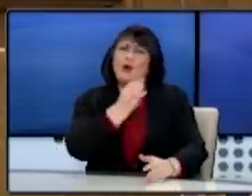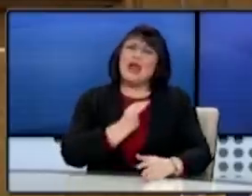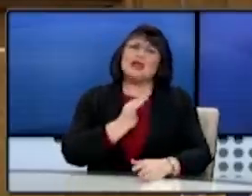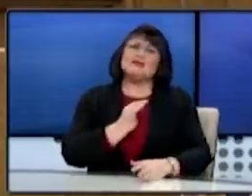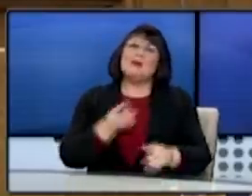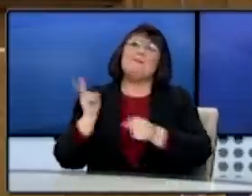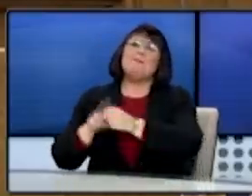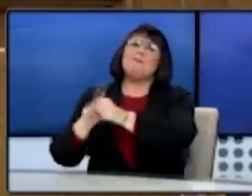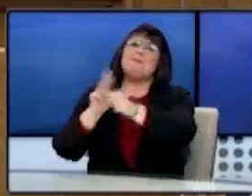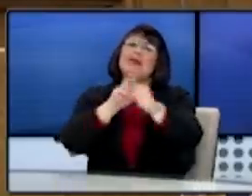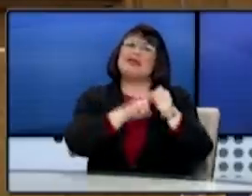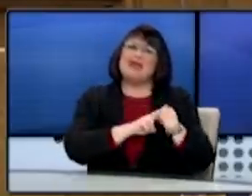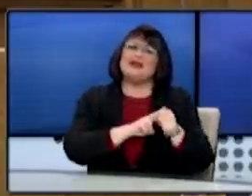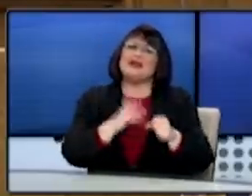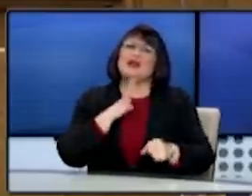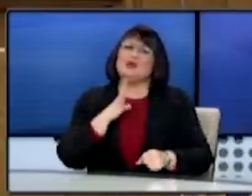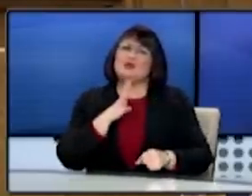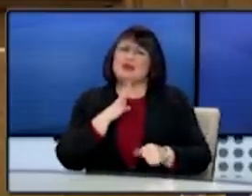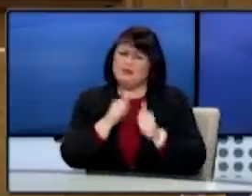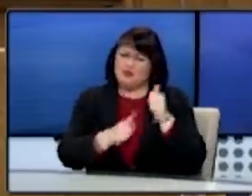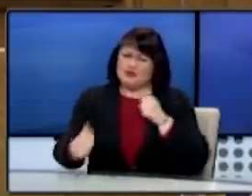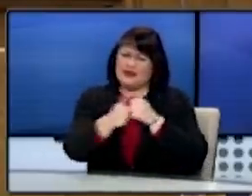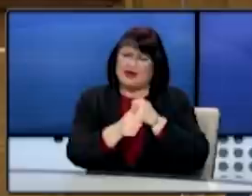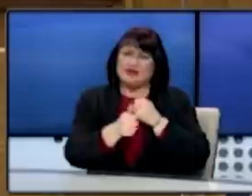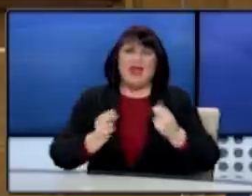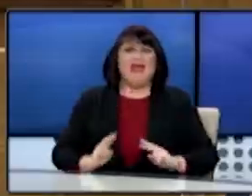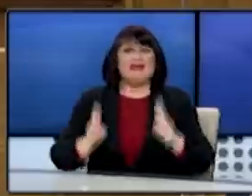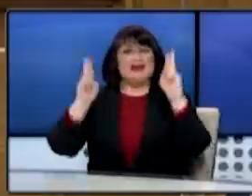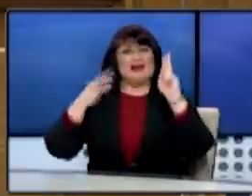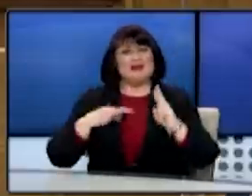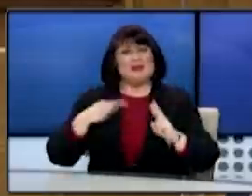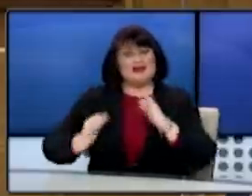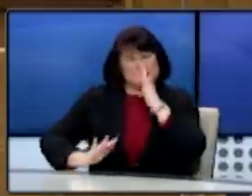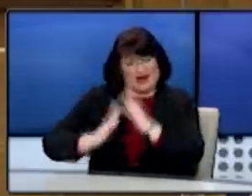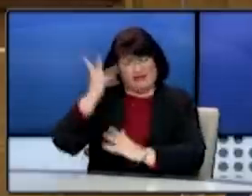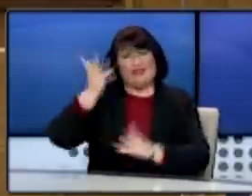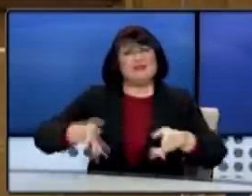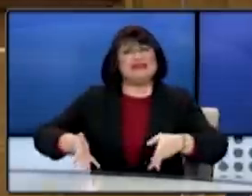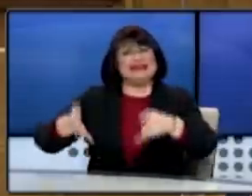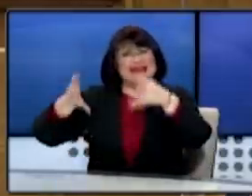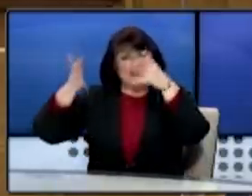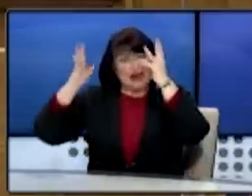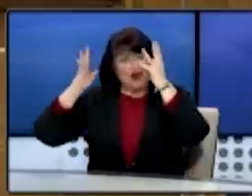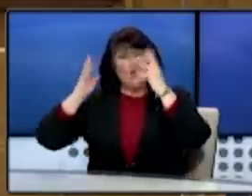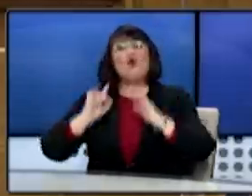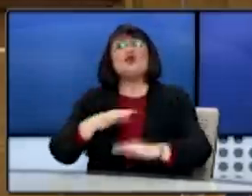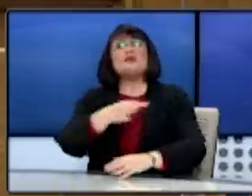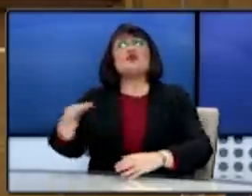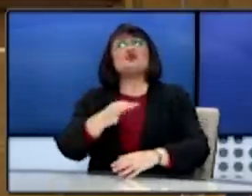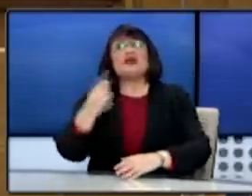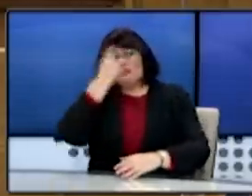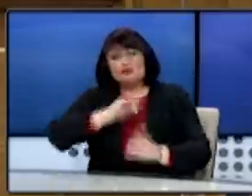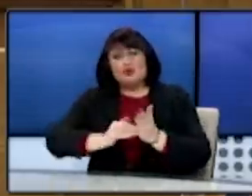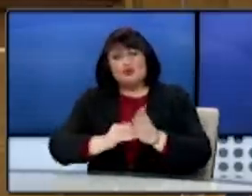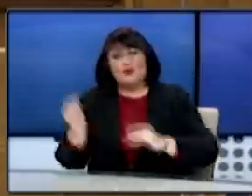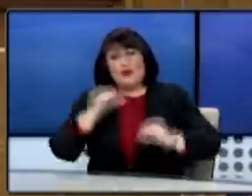που πεθαίνει κόσμος προτεραιότητα είναι η ενεργειακή πράσινη αναβάθμιση του κτηρίου και όχι οι προσλήψεις